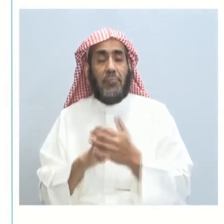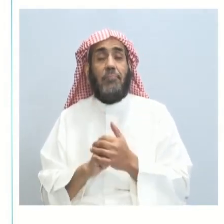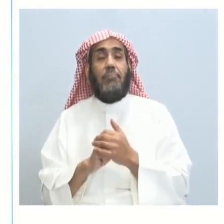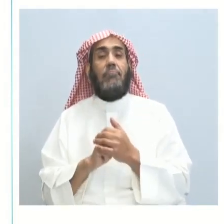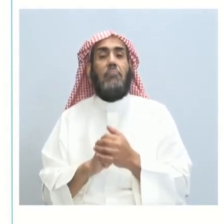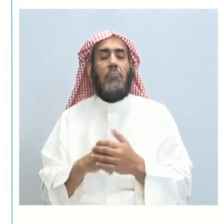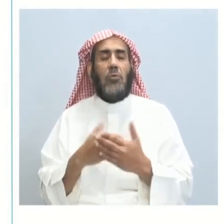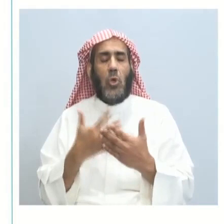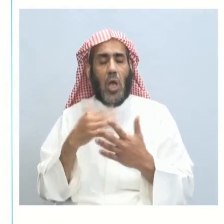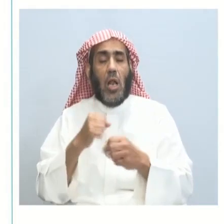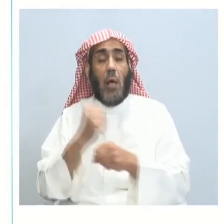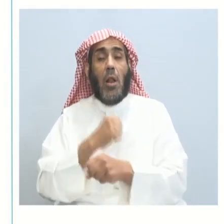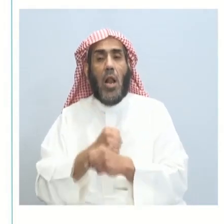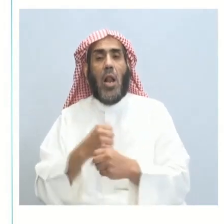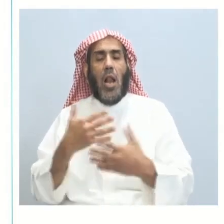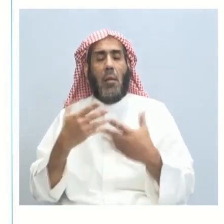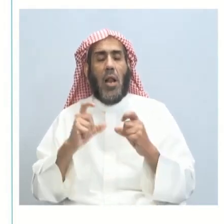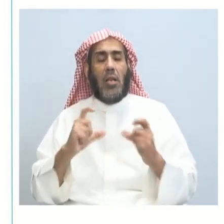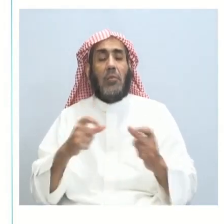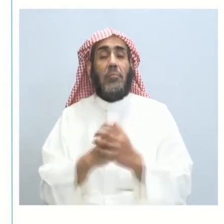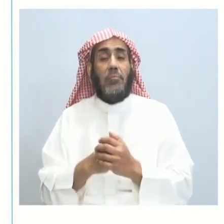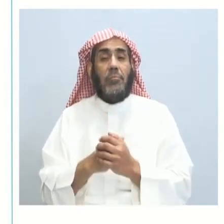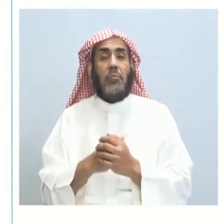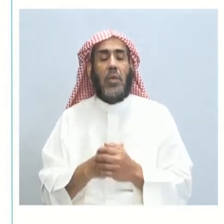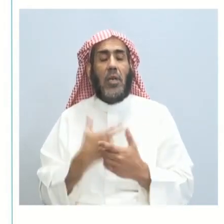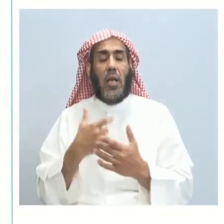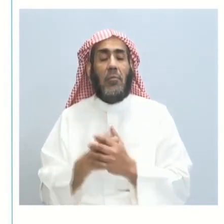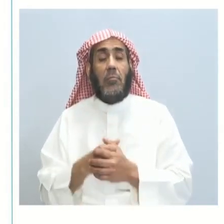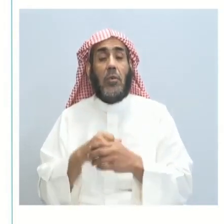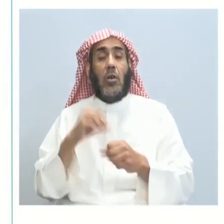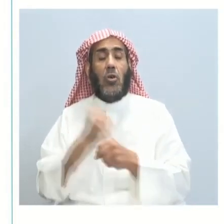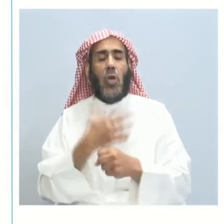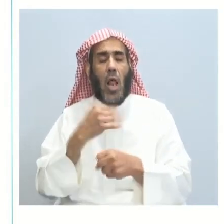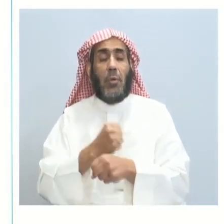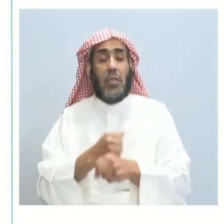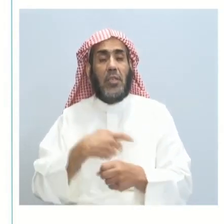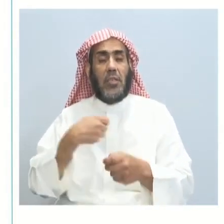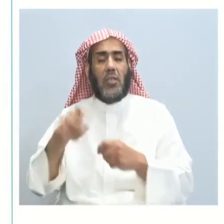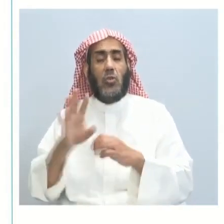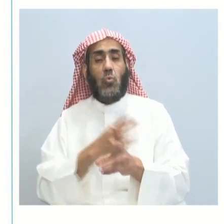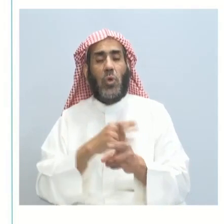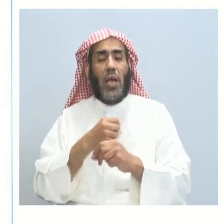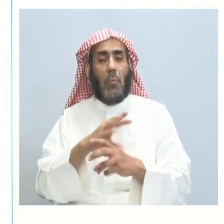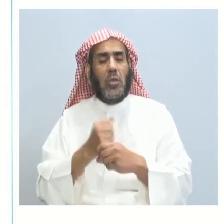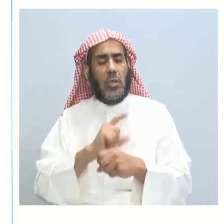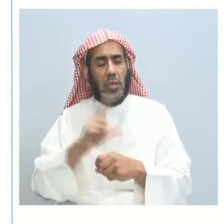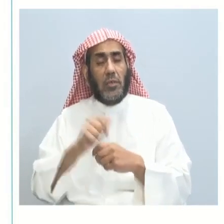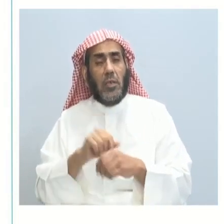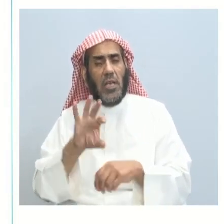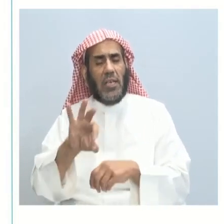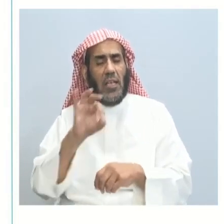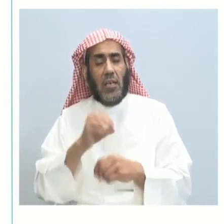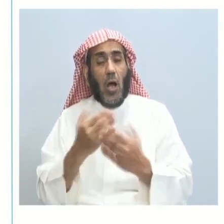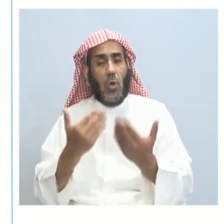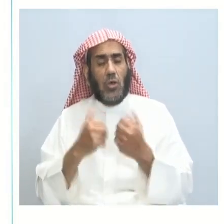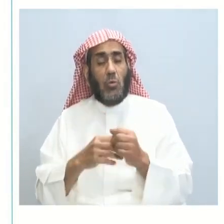سيسهل عمل اللجنه سيسهل عمل لجنه الرعايه سيسهل عمل لجنه التسويق سنسو بالشكل الصحيح سنختار او